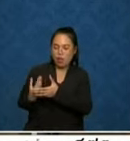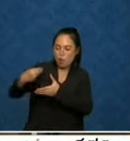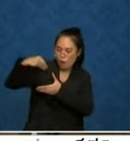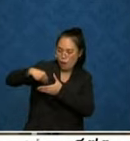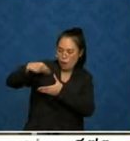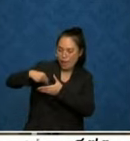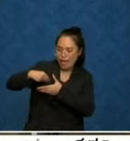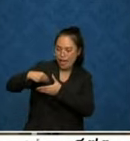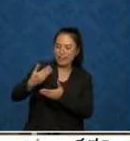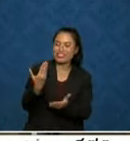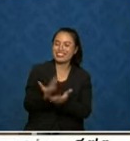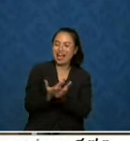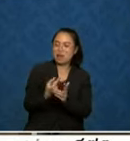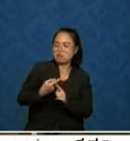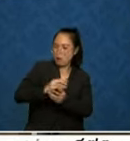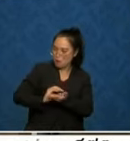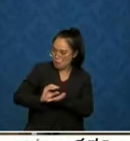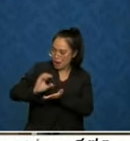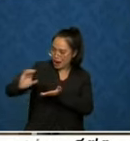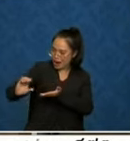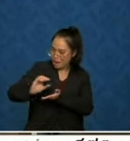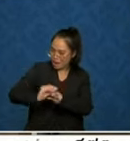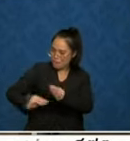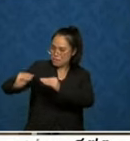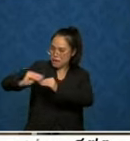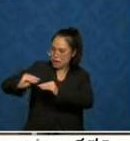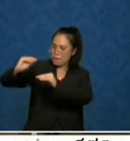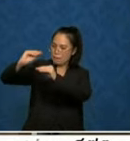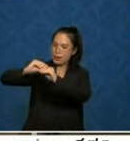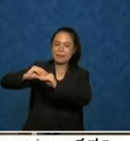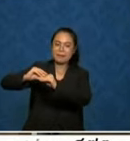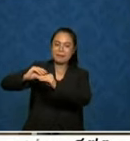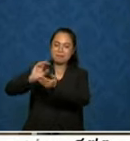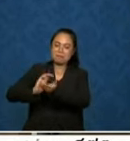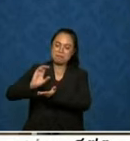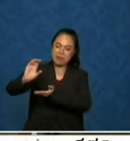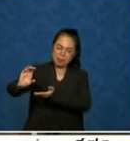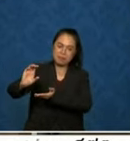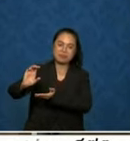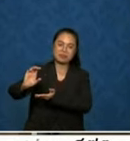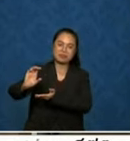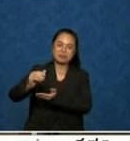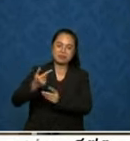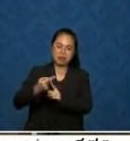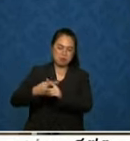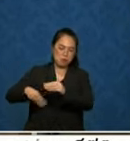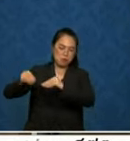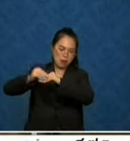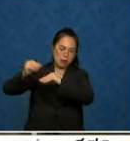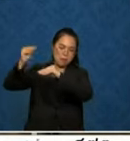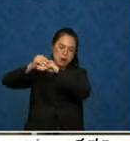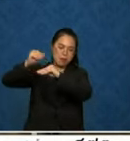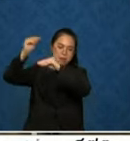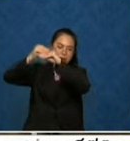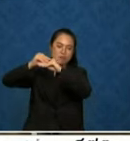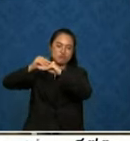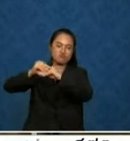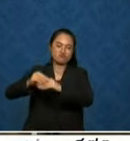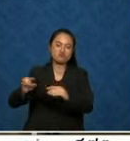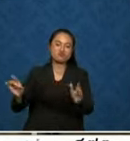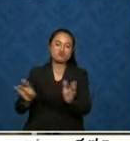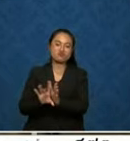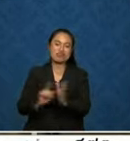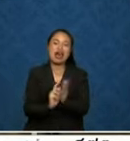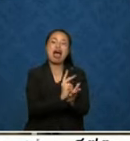ทนดีมีการลงทุนเพิ่มขึ้นนะครับก็จะมีลงทุนเพิ่มขึ้นและเพิ่มขึ้นจนบางราย